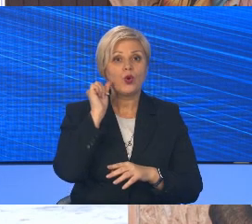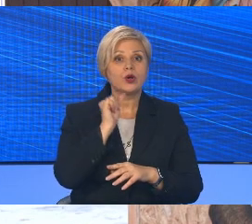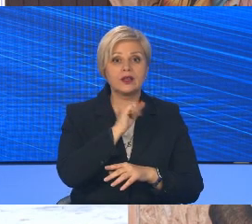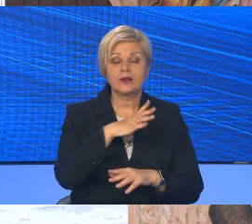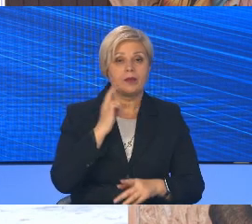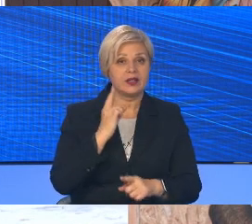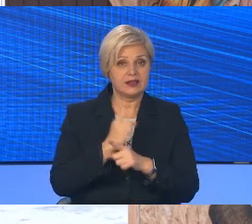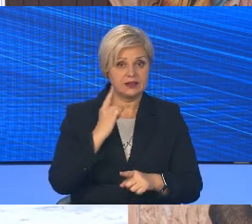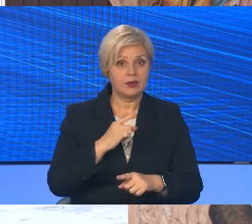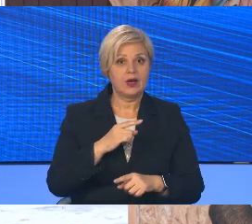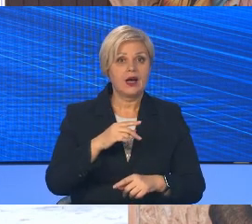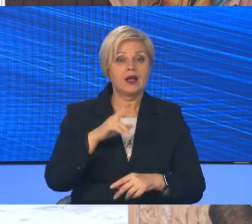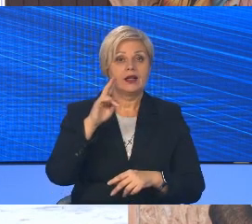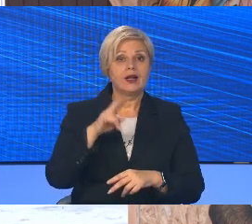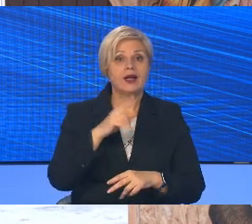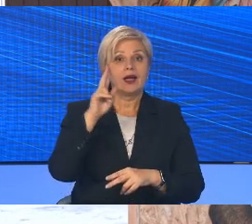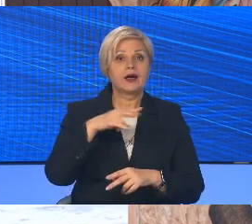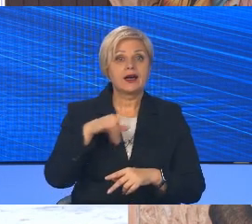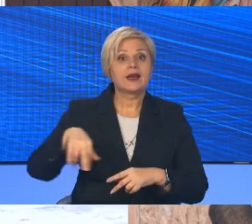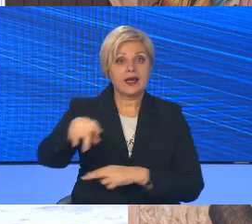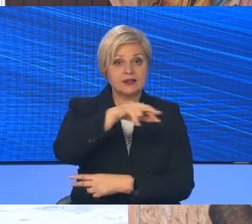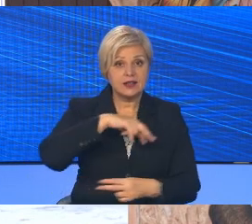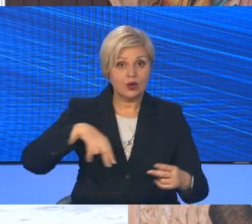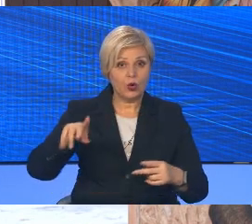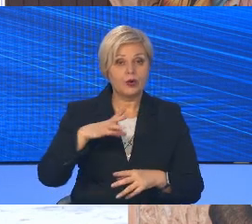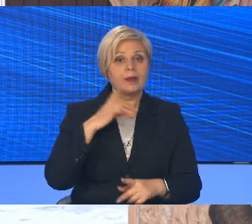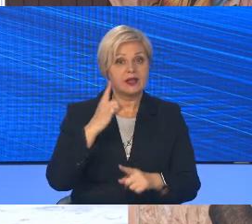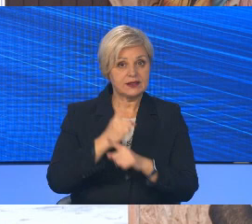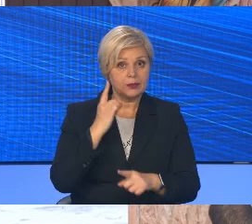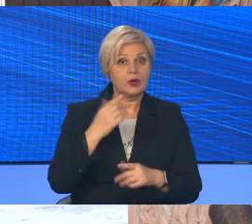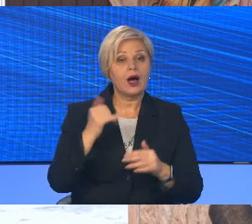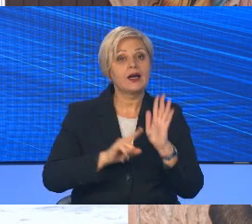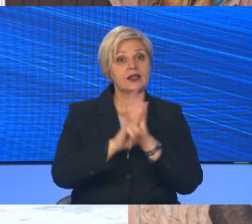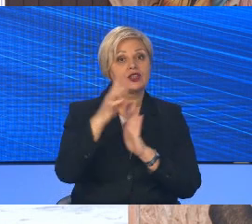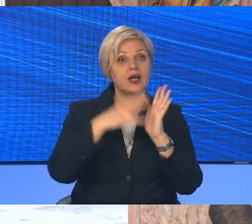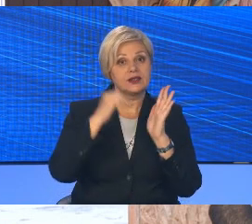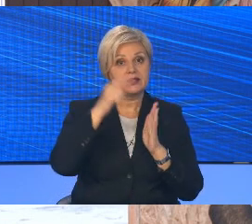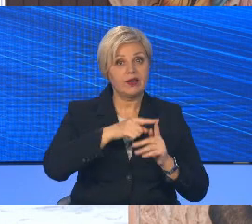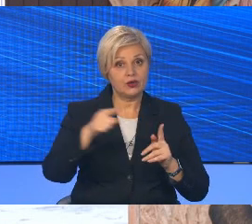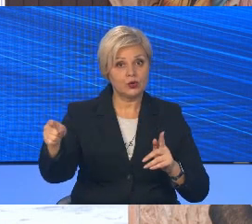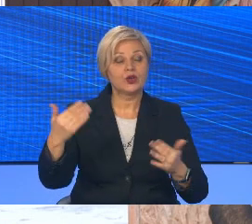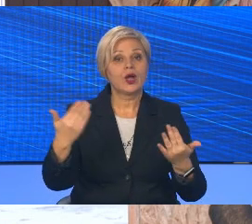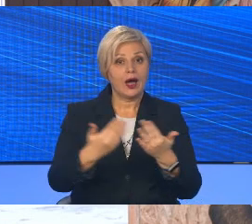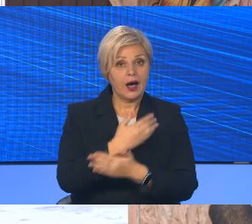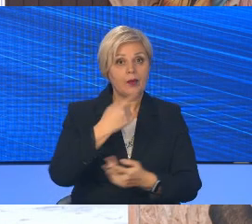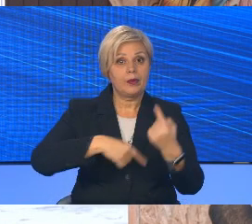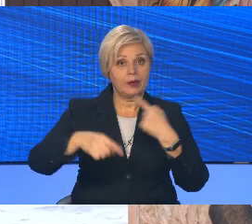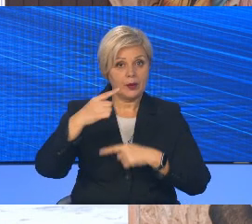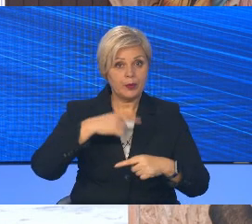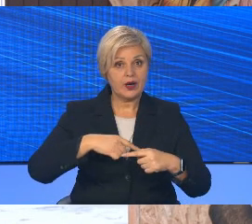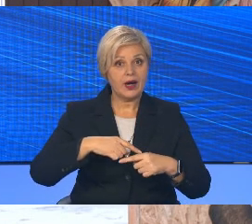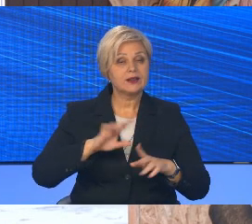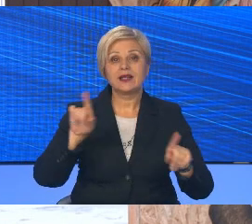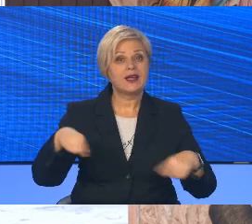совершать явно, крестные ходы, все тогда было запрещено. А так вот с 90-х годов практически эта традиция у нас обратно, ну не то,